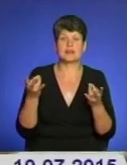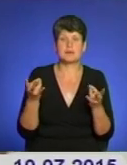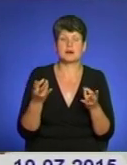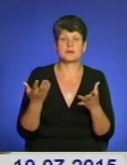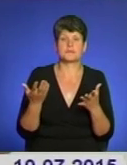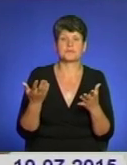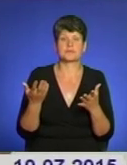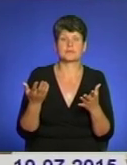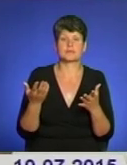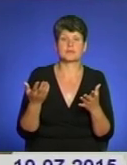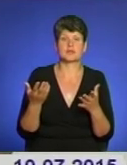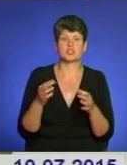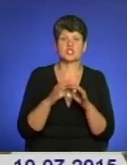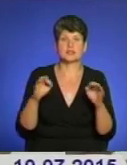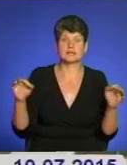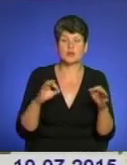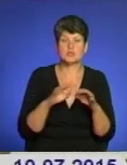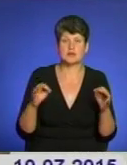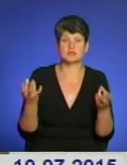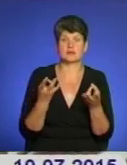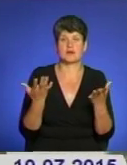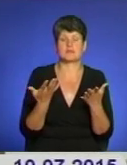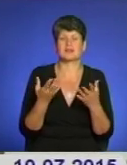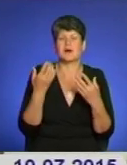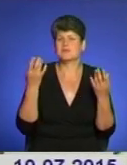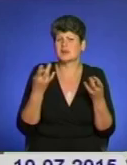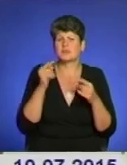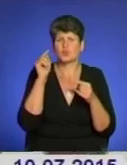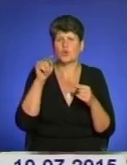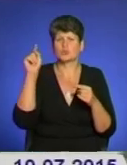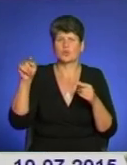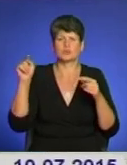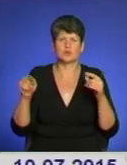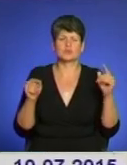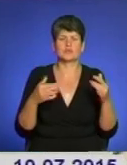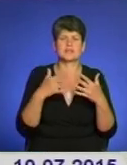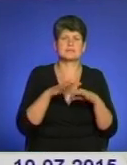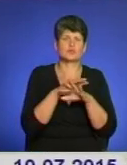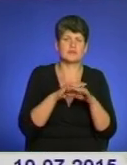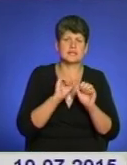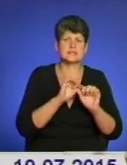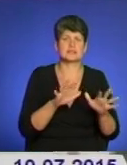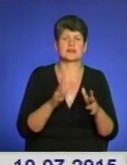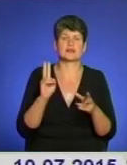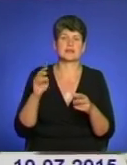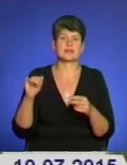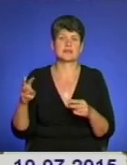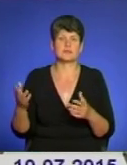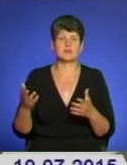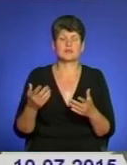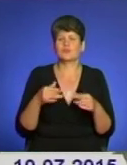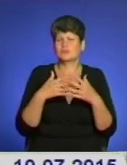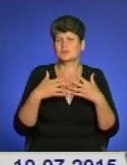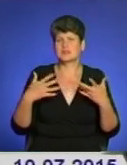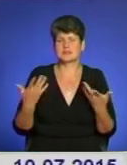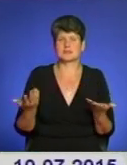треба жилка для розтяжок, там треба то, там треба то, там треба то, там треба маскувальні сітки, там треба кікімери для снайпера і тому подібне.